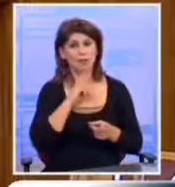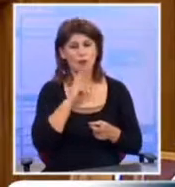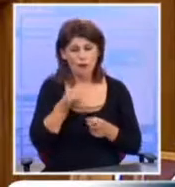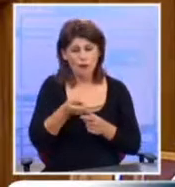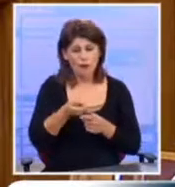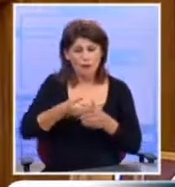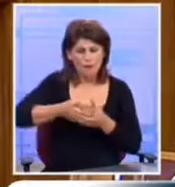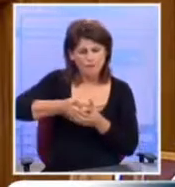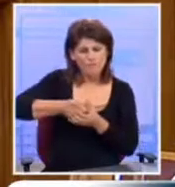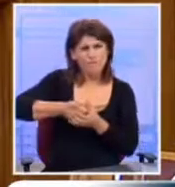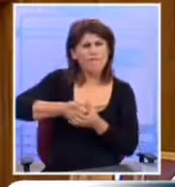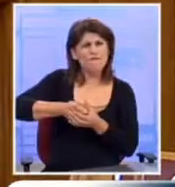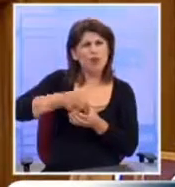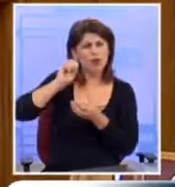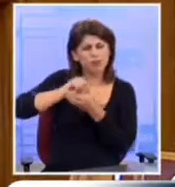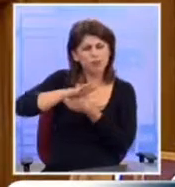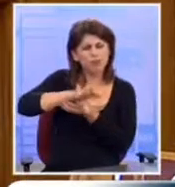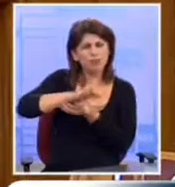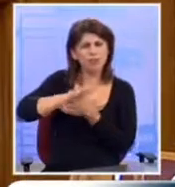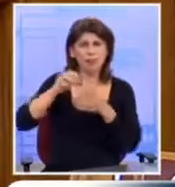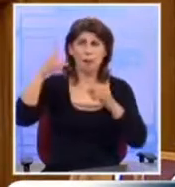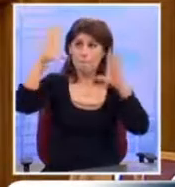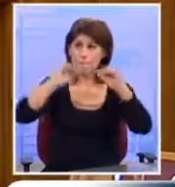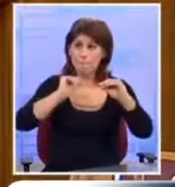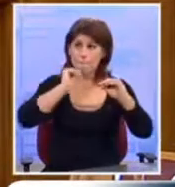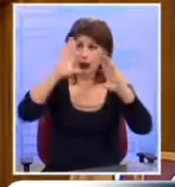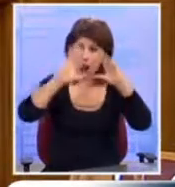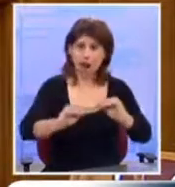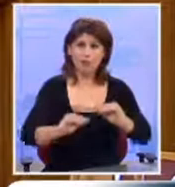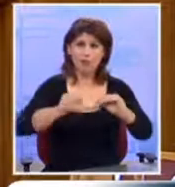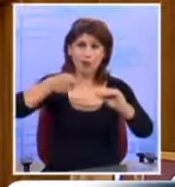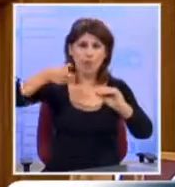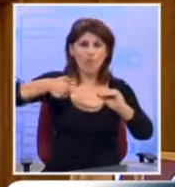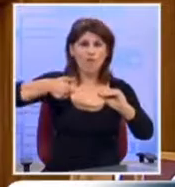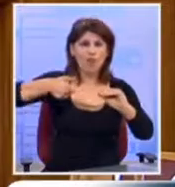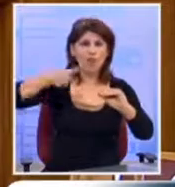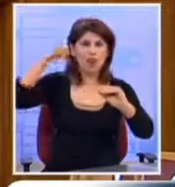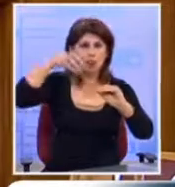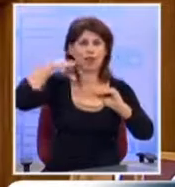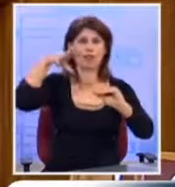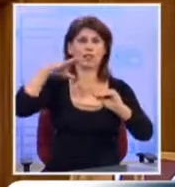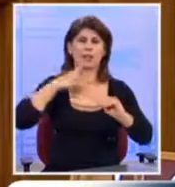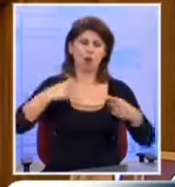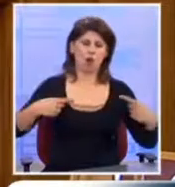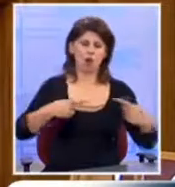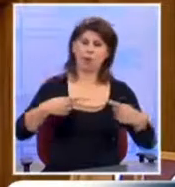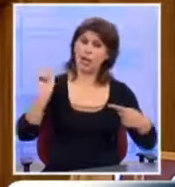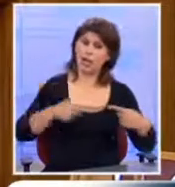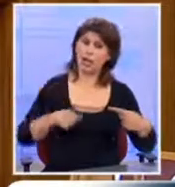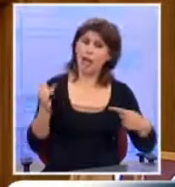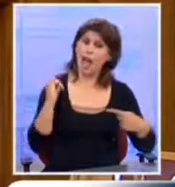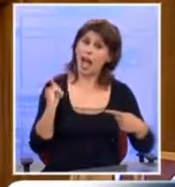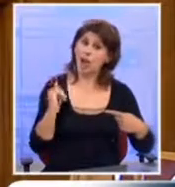το μαύρο. Ξέρετε, μπορούμε να μένουμε στη διαφωνία για τη διαφωνία, στην κόντρα για την κόντρα, αλλά ακόμα και